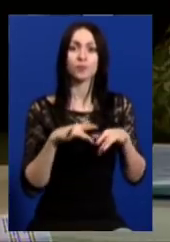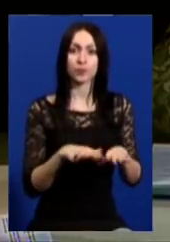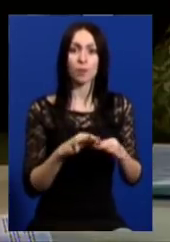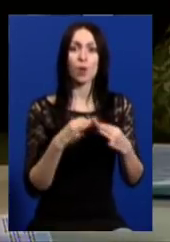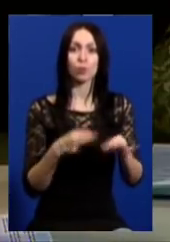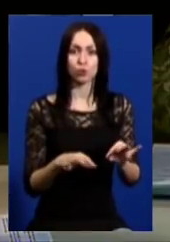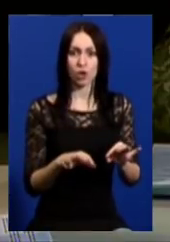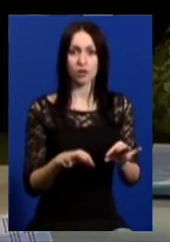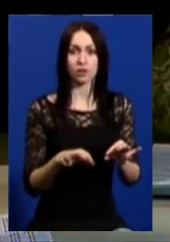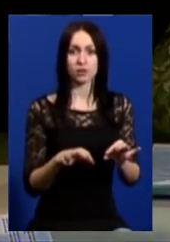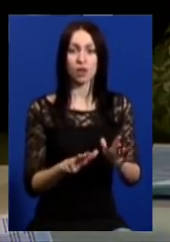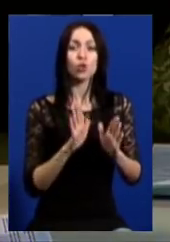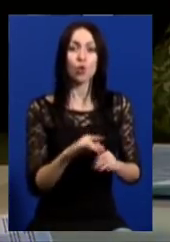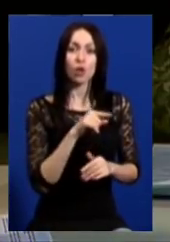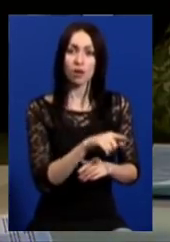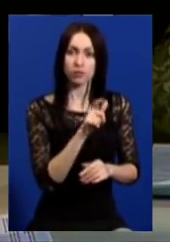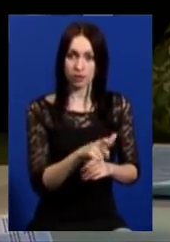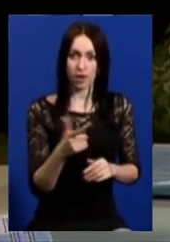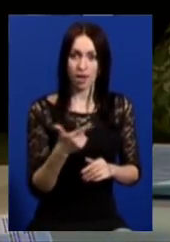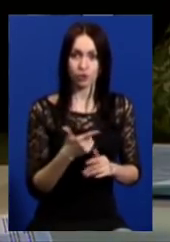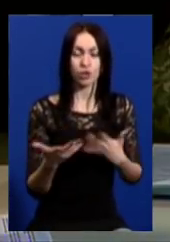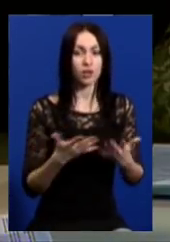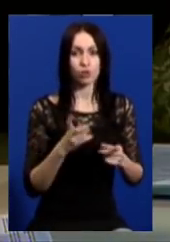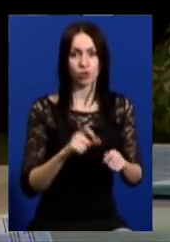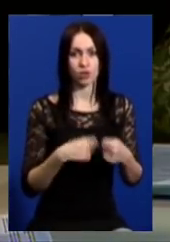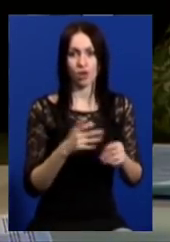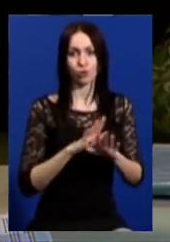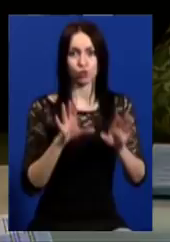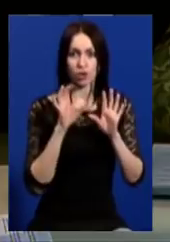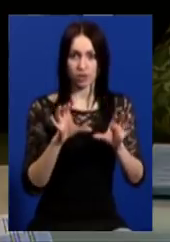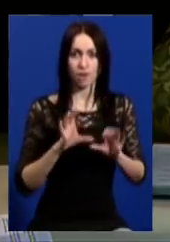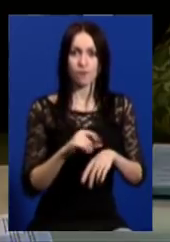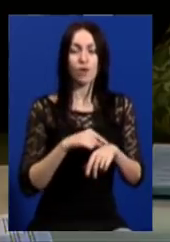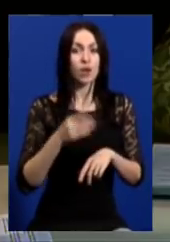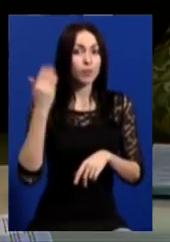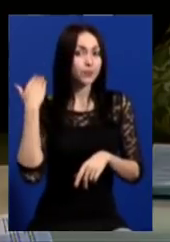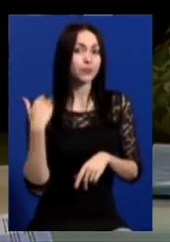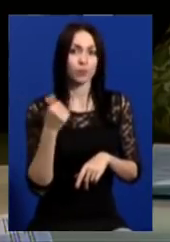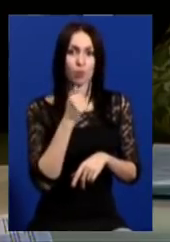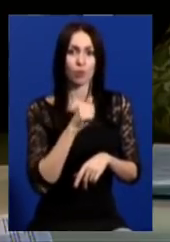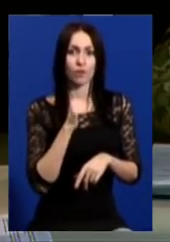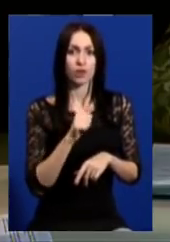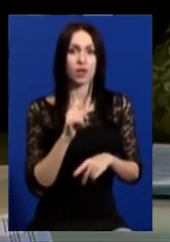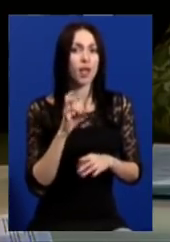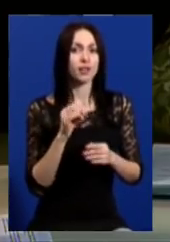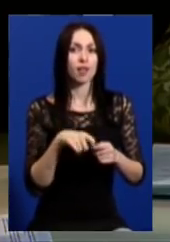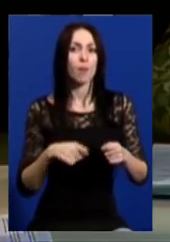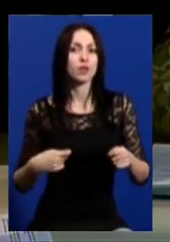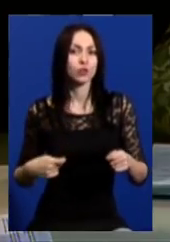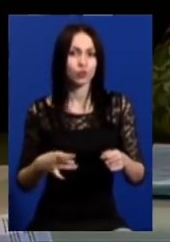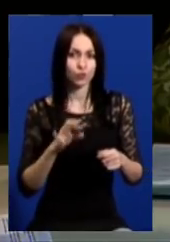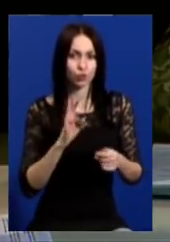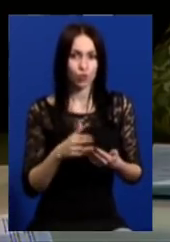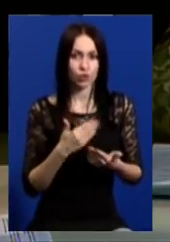пропускається тільки ті громадяни, які не порушували законодавство під час попереднього пробування, не просрочували термін